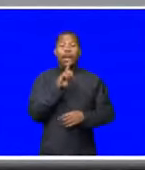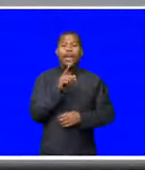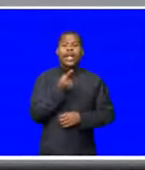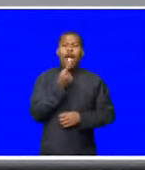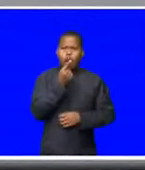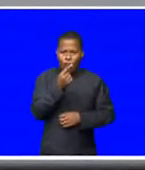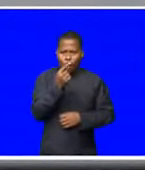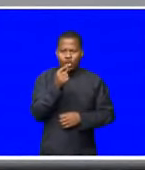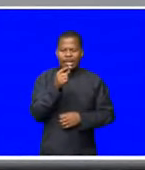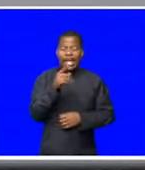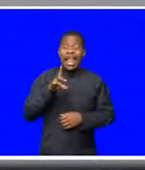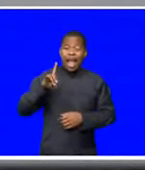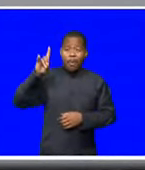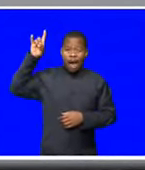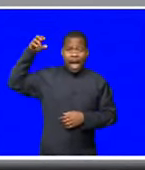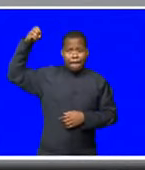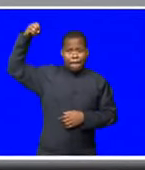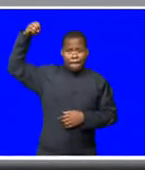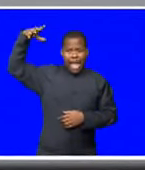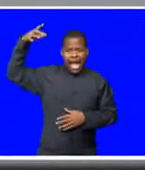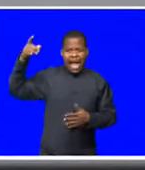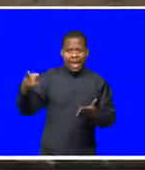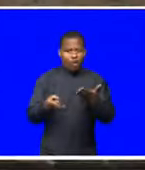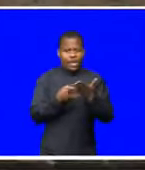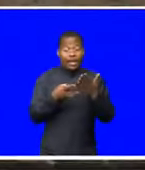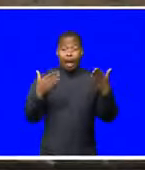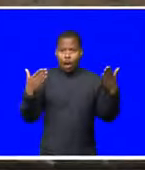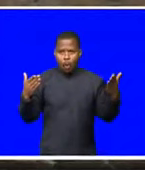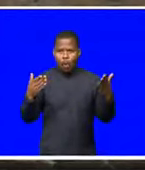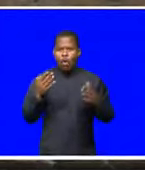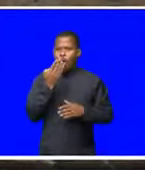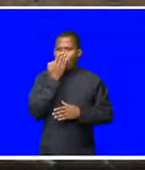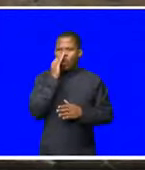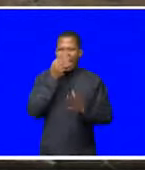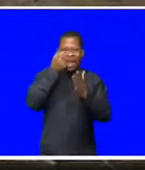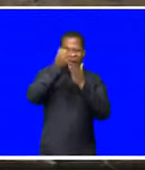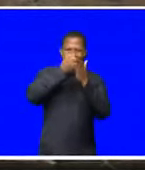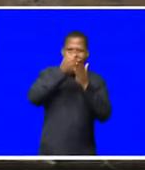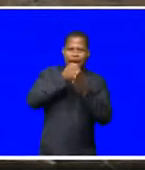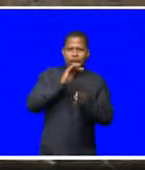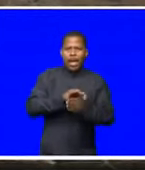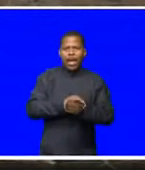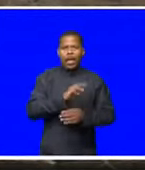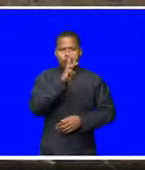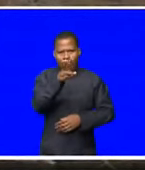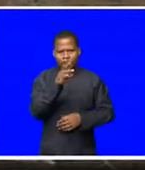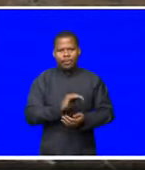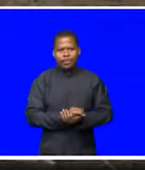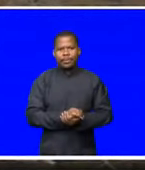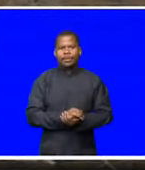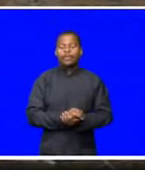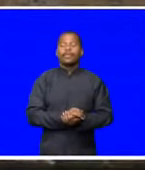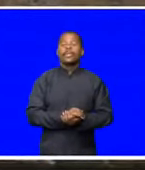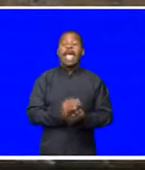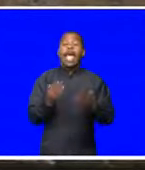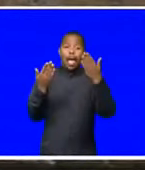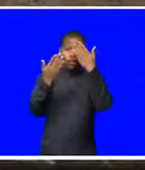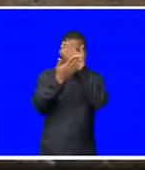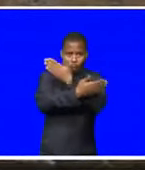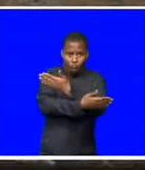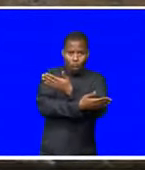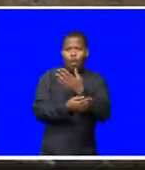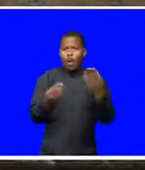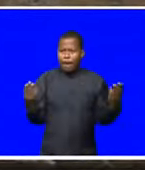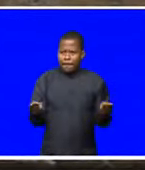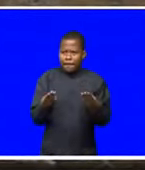labo Apollo batawusita ekunciphiseni bucala. Letigebengu titsandzalo bomnyama kungaba